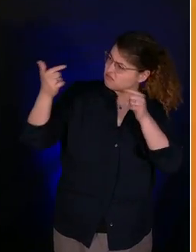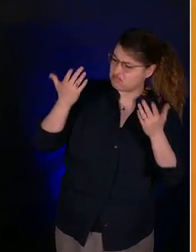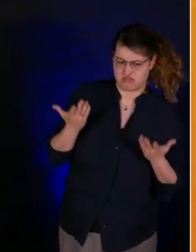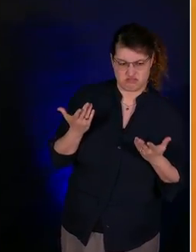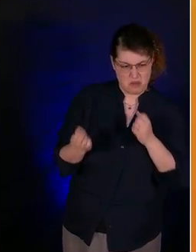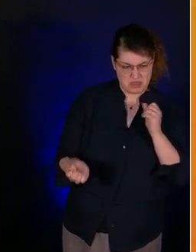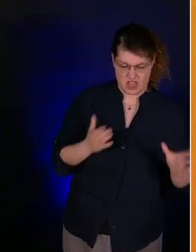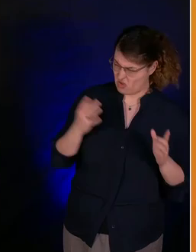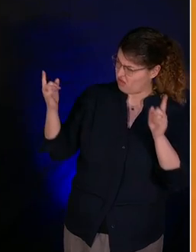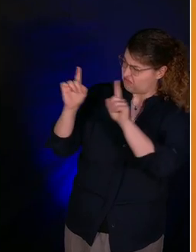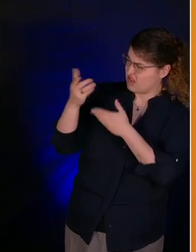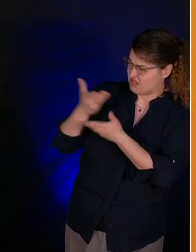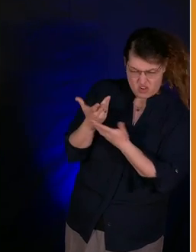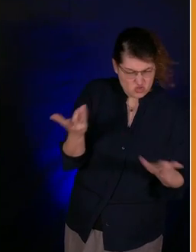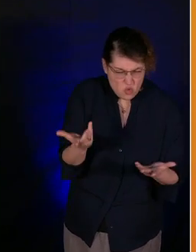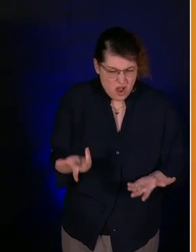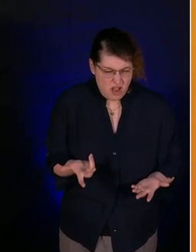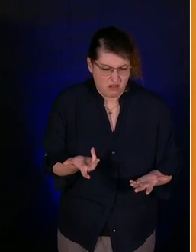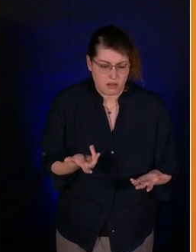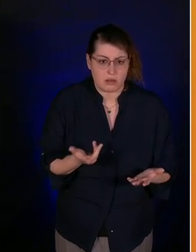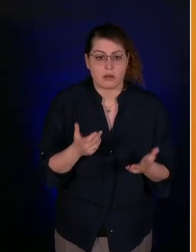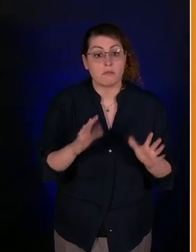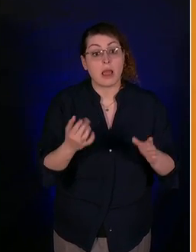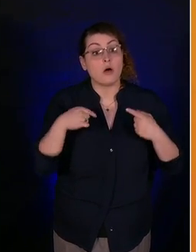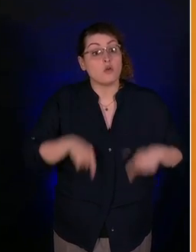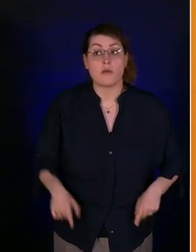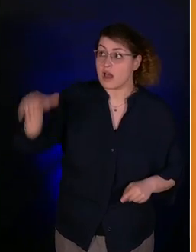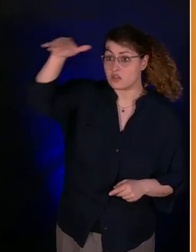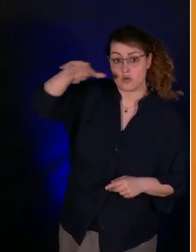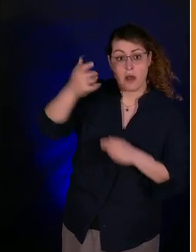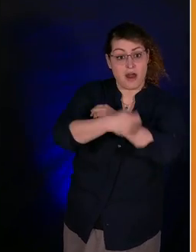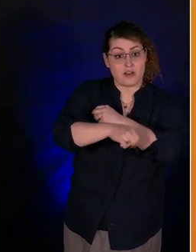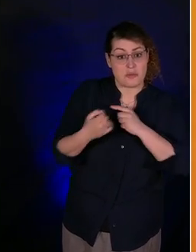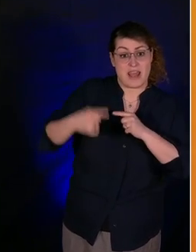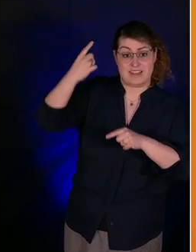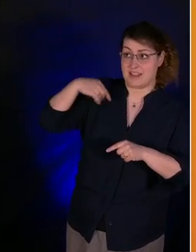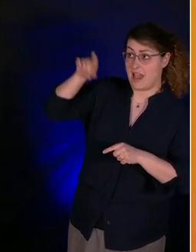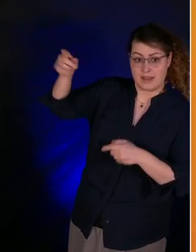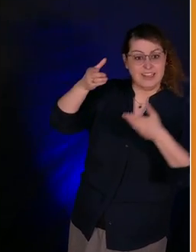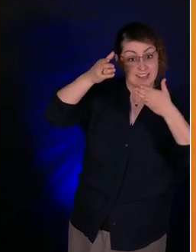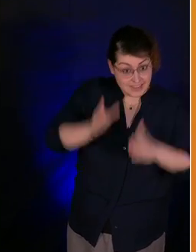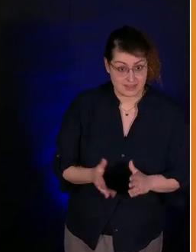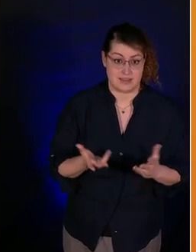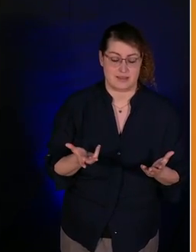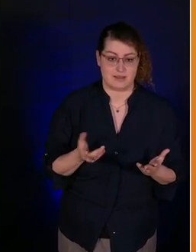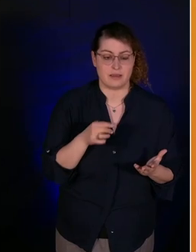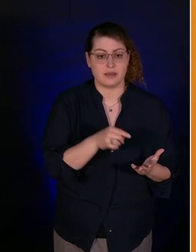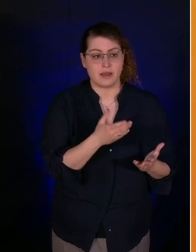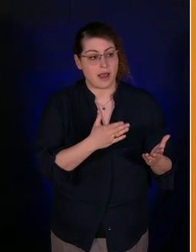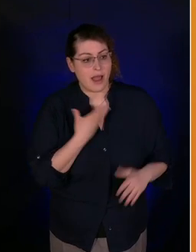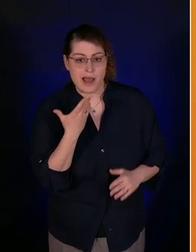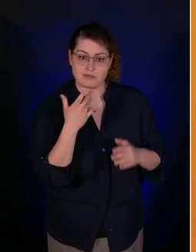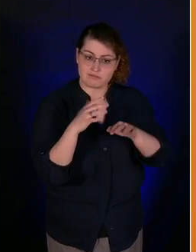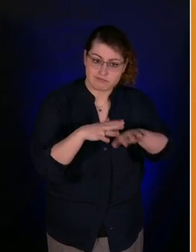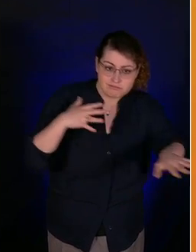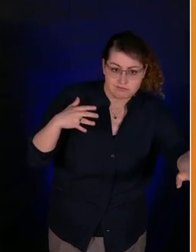un médiateur ? 3 minutes. Alors que le gouvernement a décidé la semaine dernière de lancer en travers des manifestations